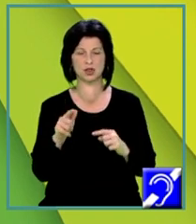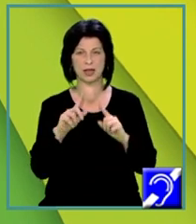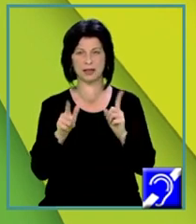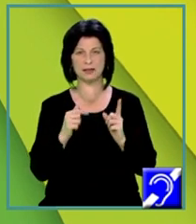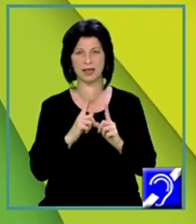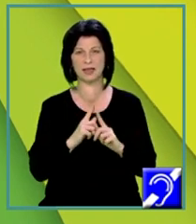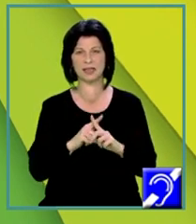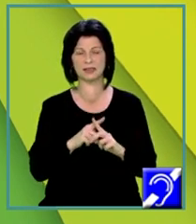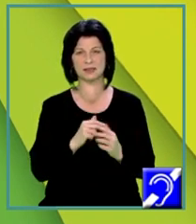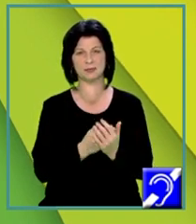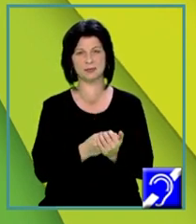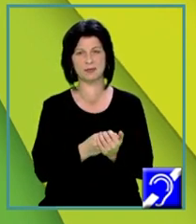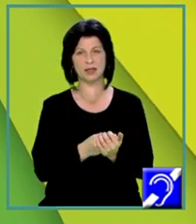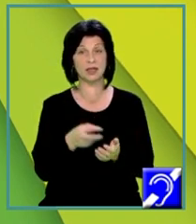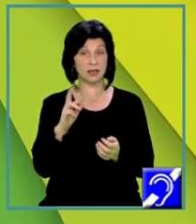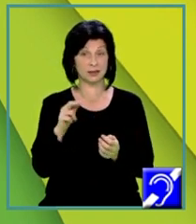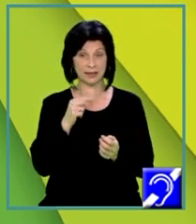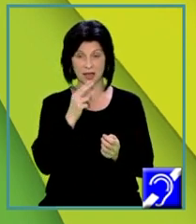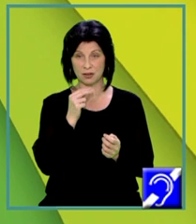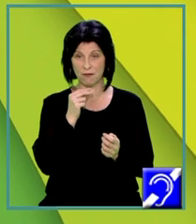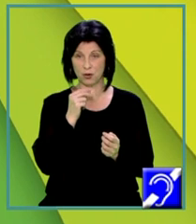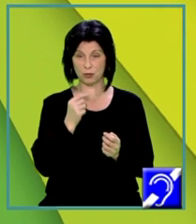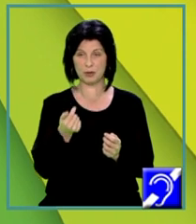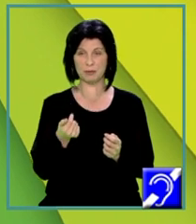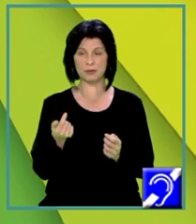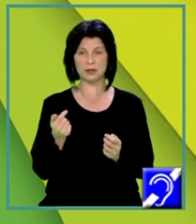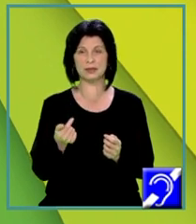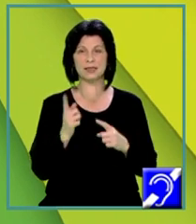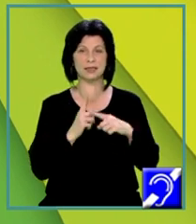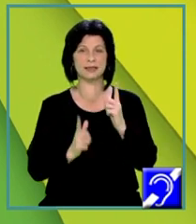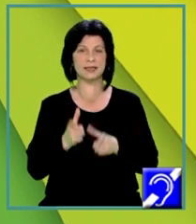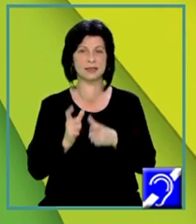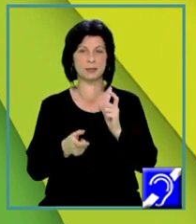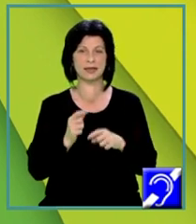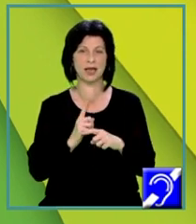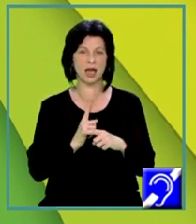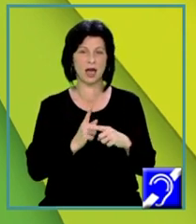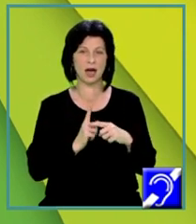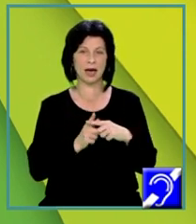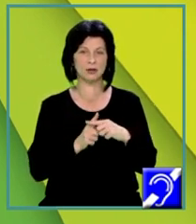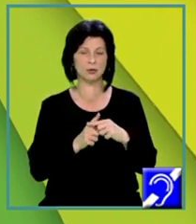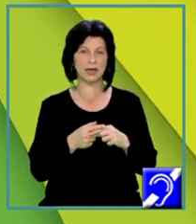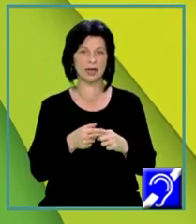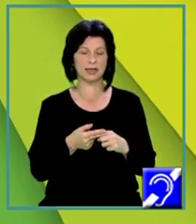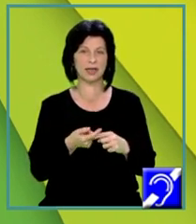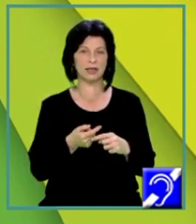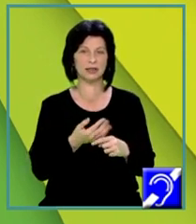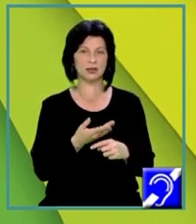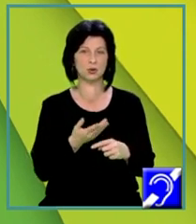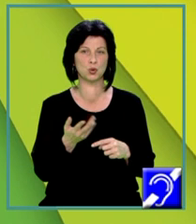în numere reale și atunci e de sesizat că adunarea generală fiind asociativă